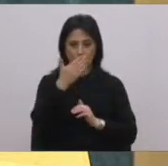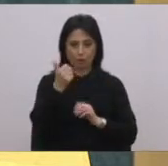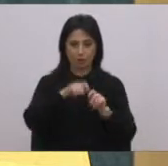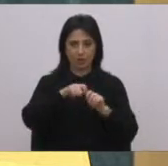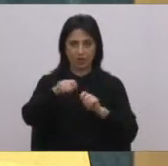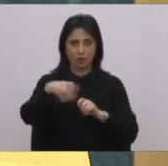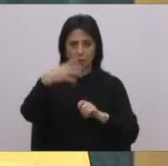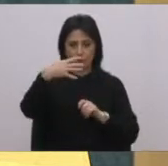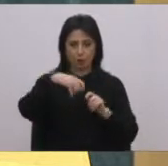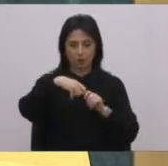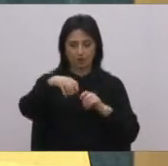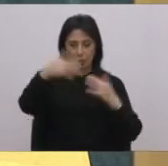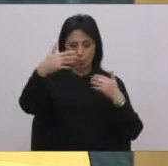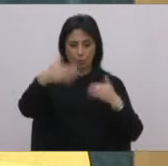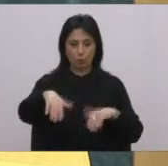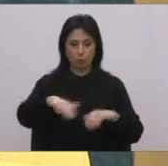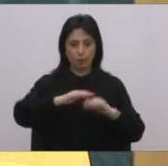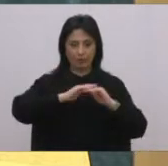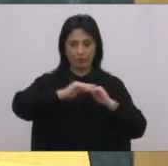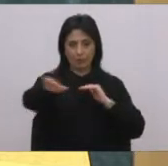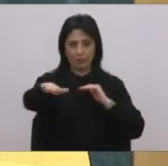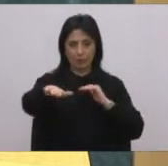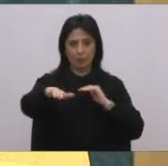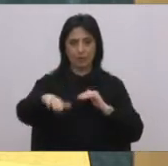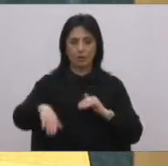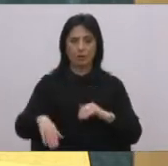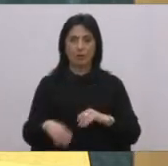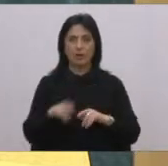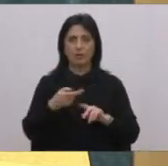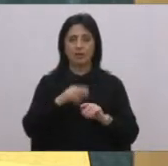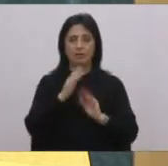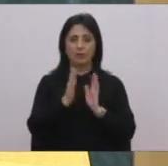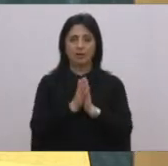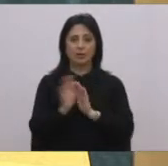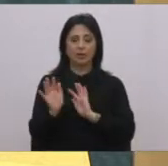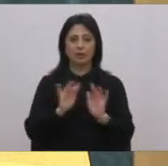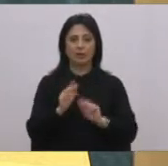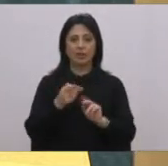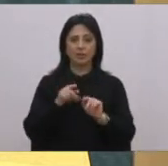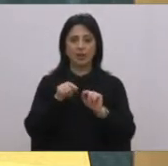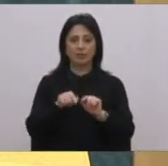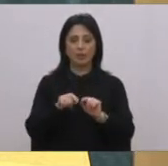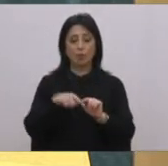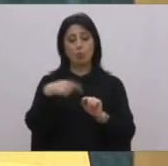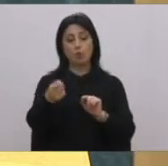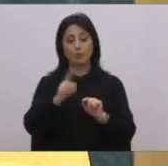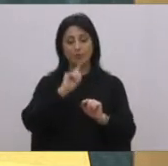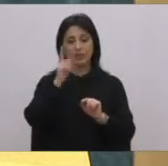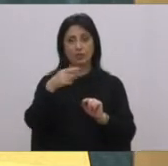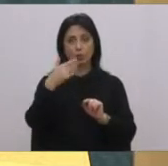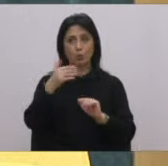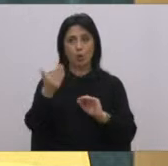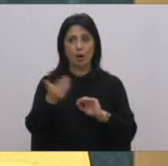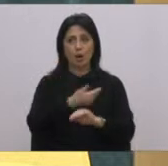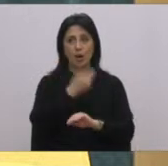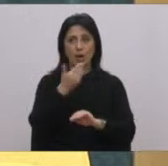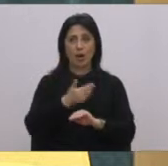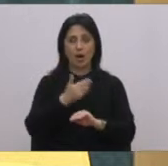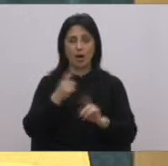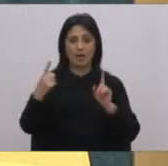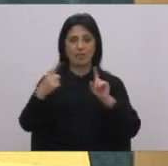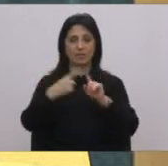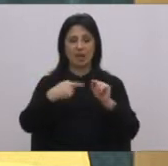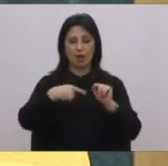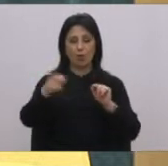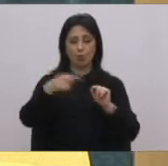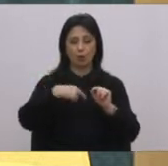კილომეტრი, 40 კილომეტრი უკვე საფარით არის მოწყობილი და ეს ყველაფერი ვითარდება იმდაგვარად, რომ მომდევნო წელს უკვე ახალი საკომუნიკაციო,